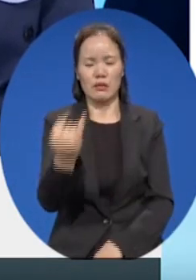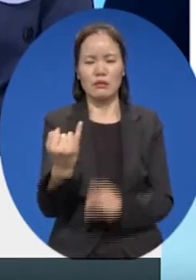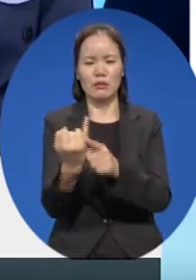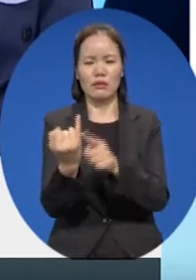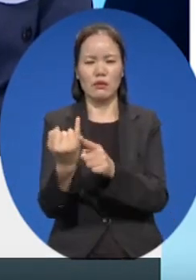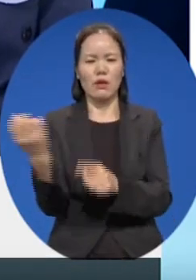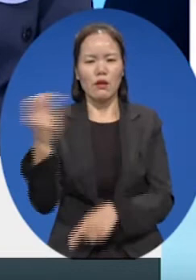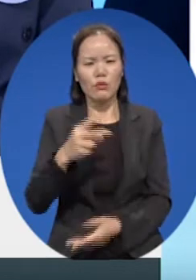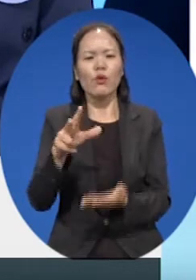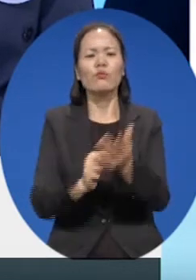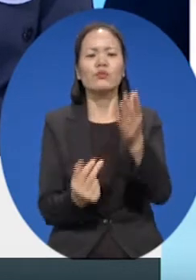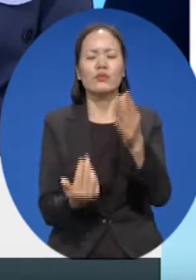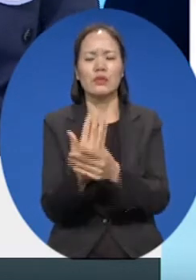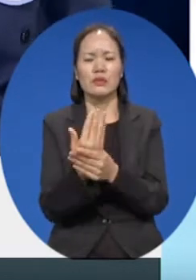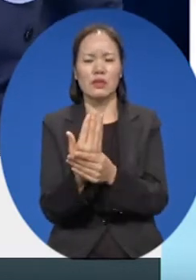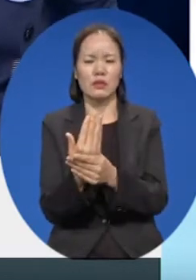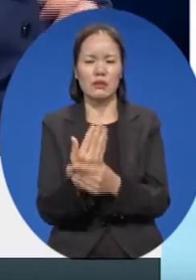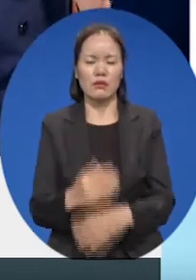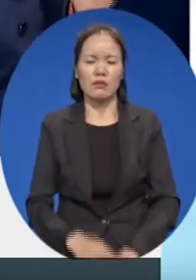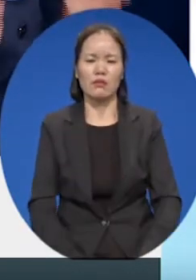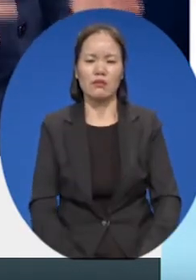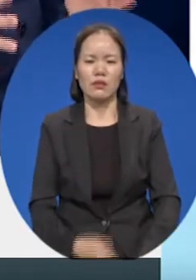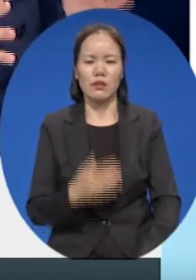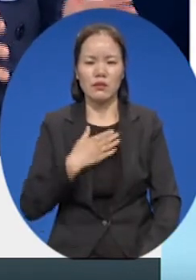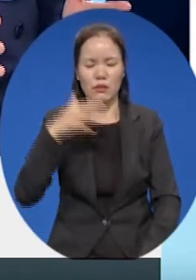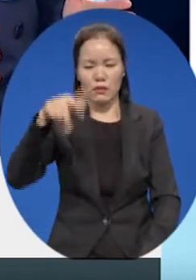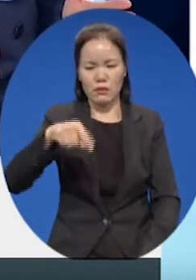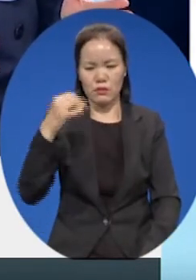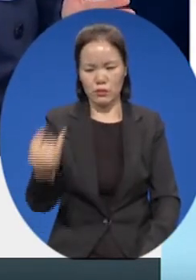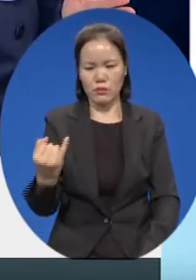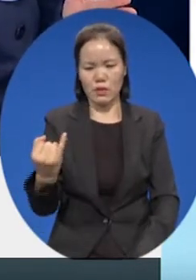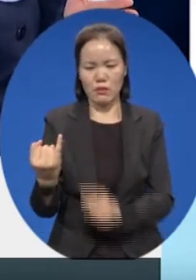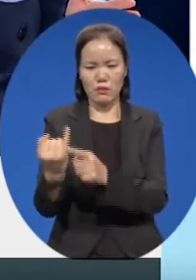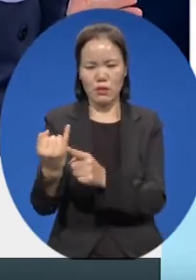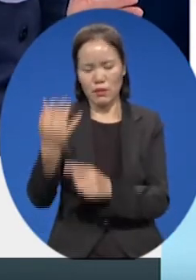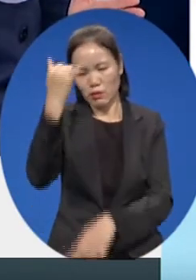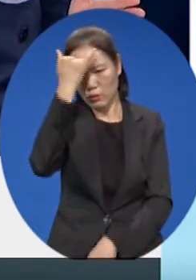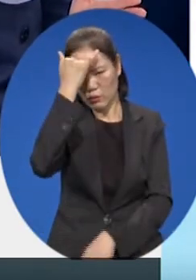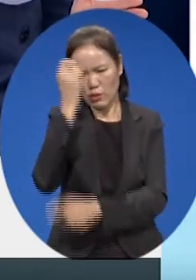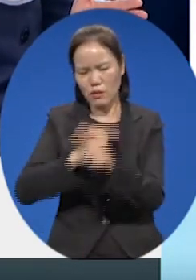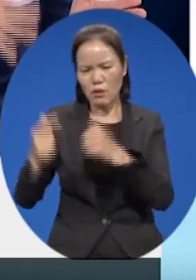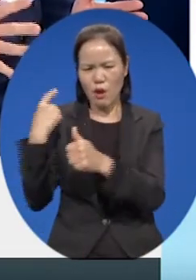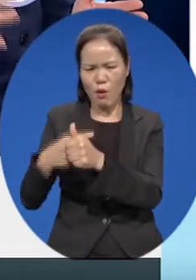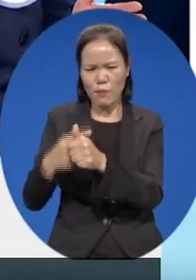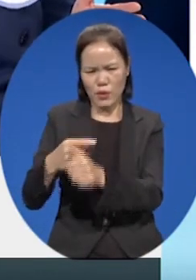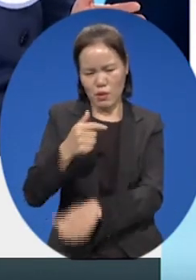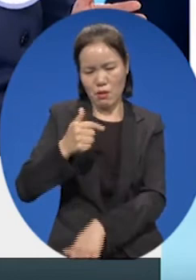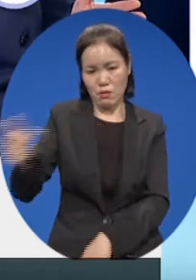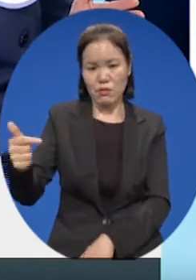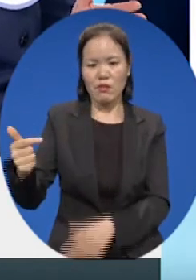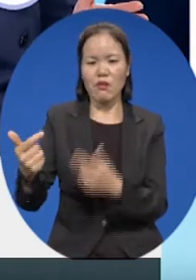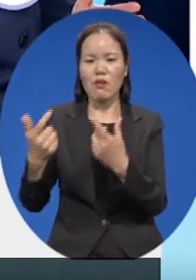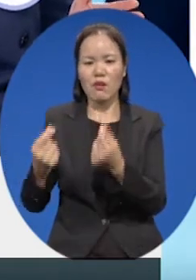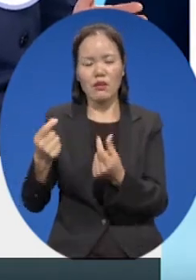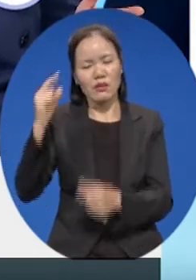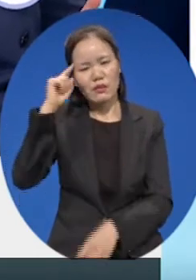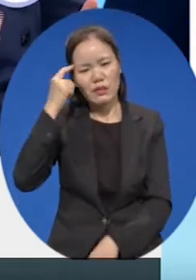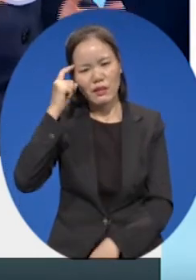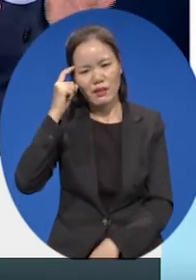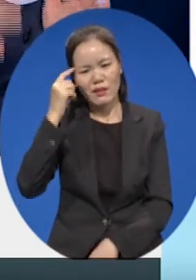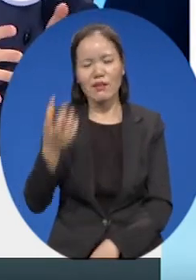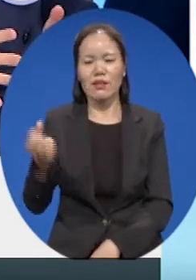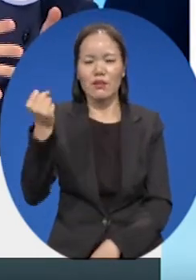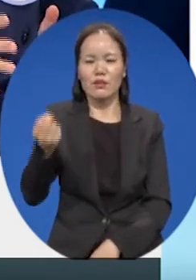또 터졌단 말이에요. 그러니까 저는 솔직히 추미애 장관의 일이 도덕적으로 더 비난의 정도는 높다고 개인적으로는 생각을 해요. 근데